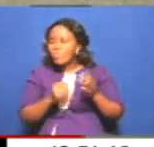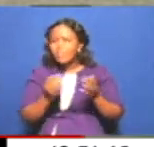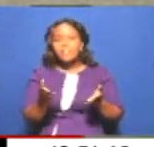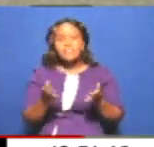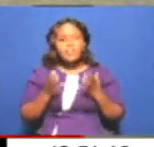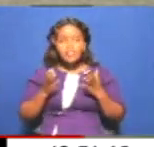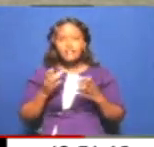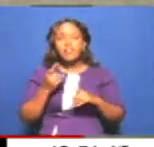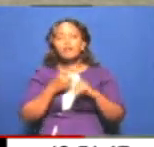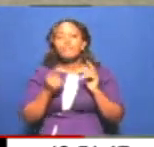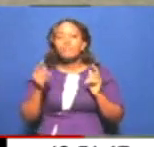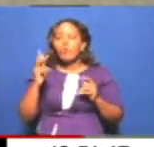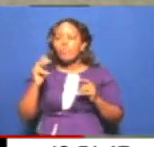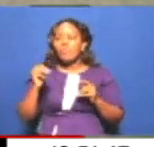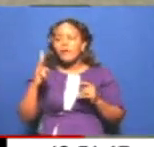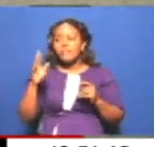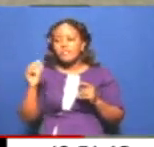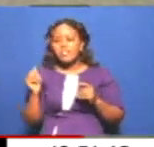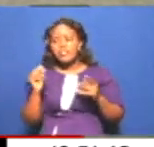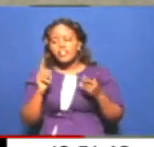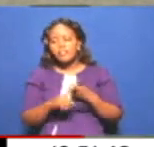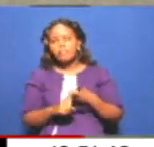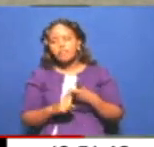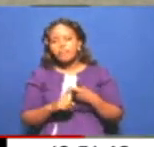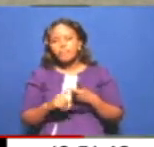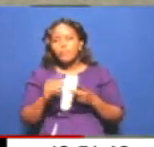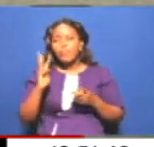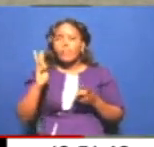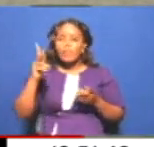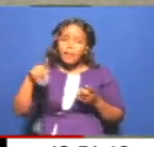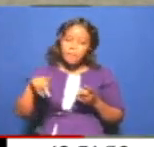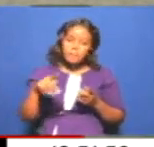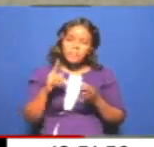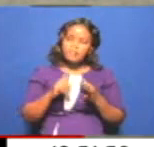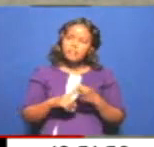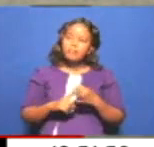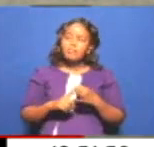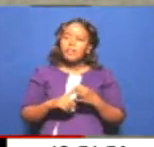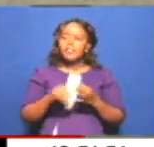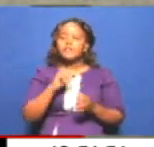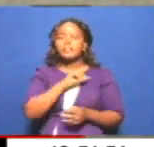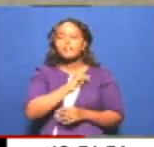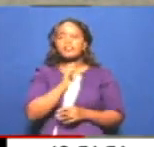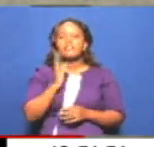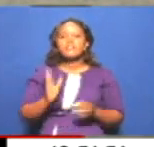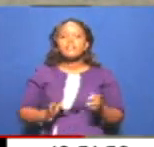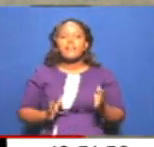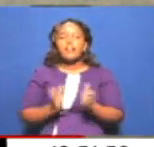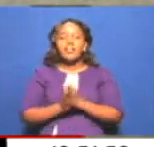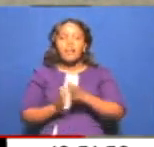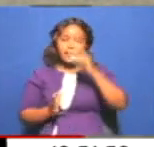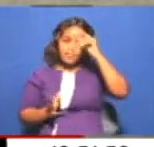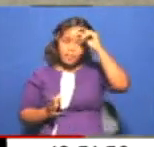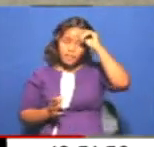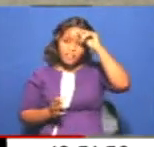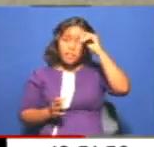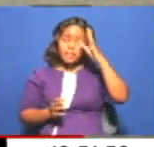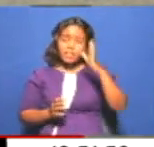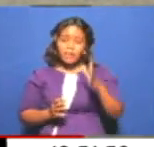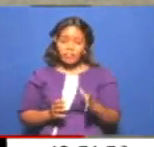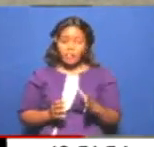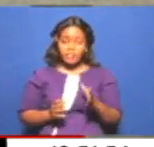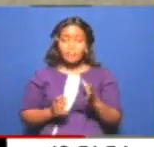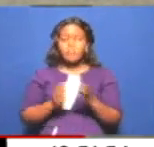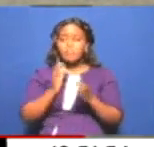kwa MCA wake, kwa MP wake, na kwa ule senator wake na governor. Kwa hivyo kama wewe unaingia kule